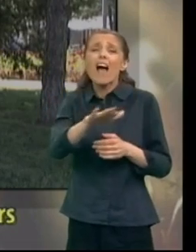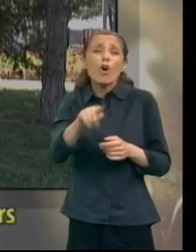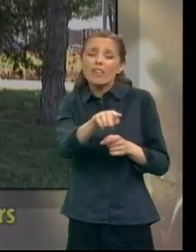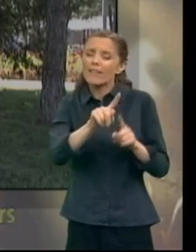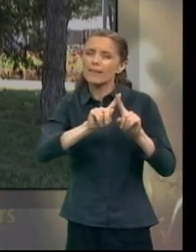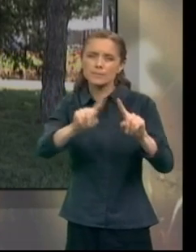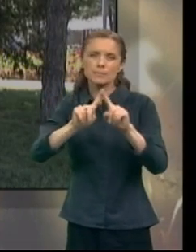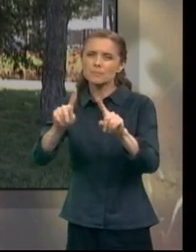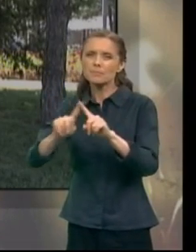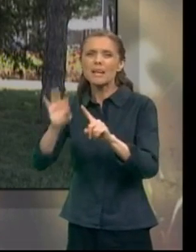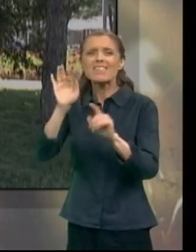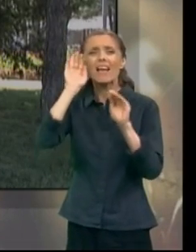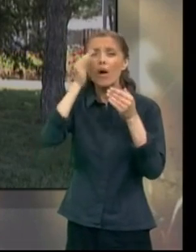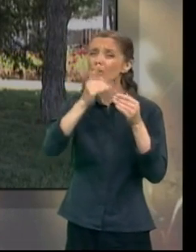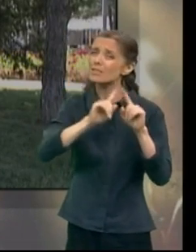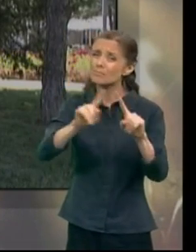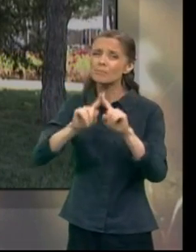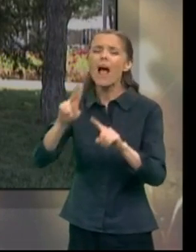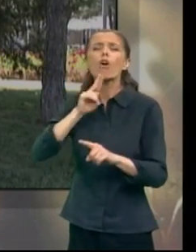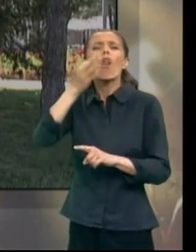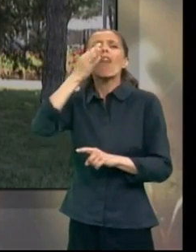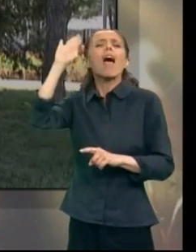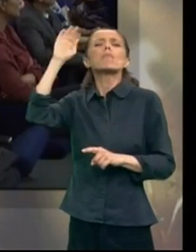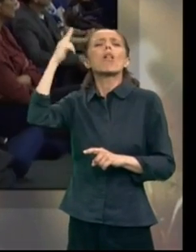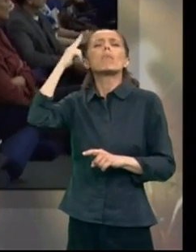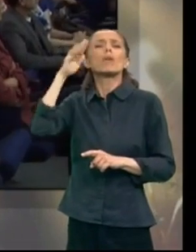posebna. A ko najbolje poznaje dete? Njegov roditelj.